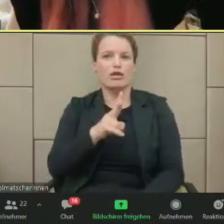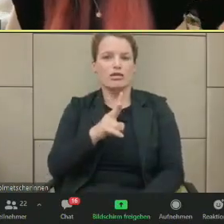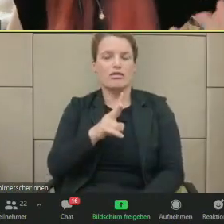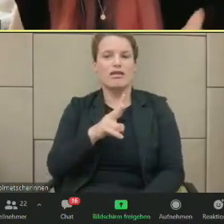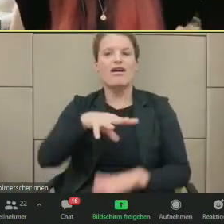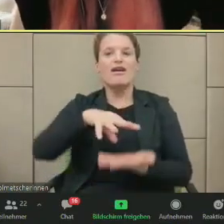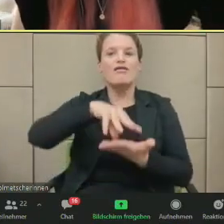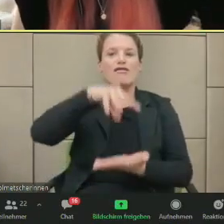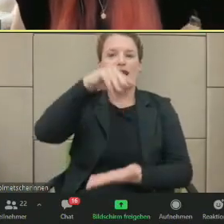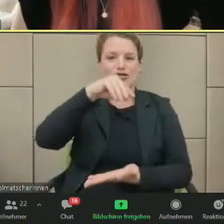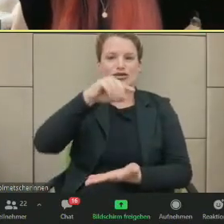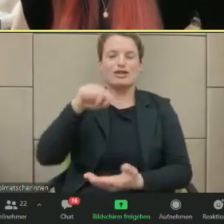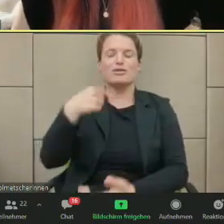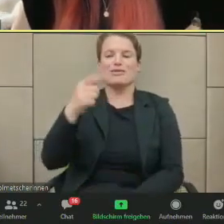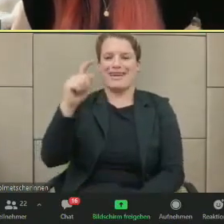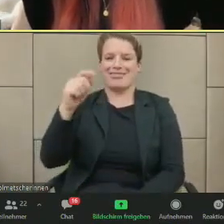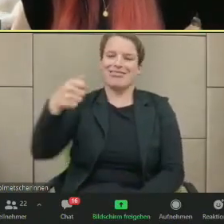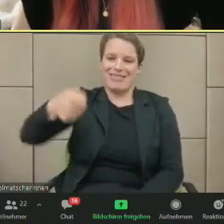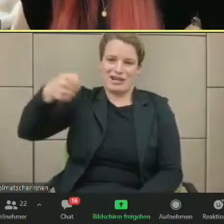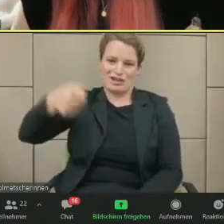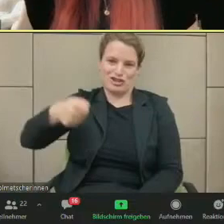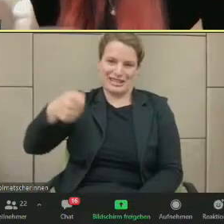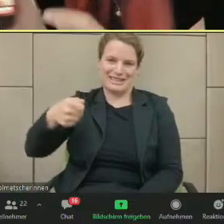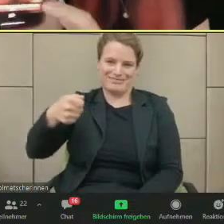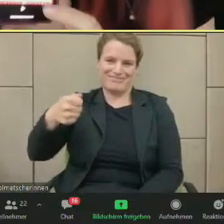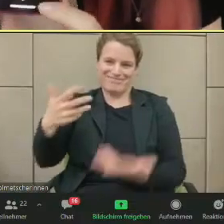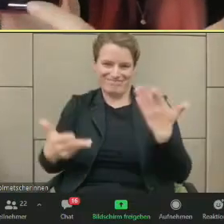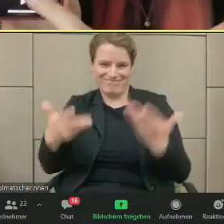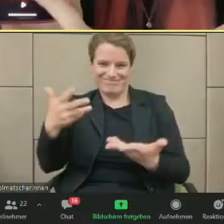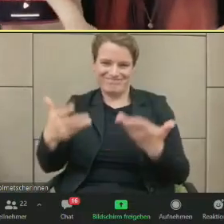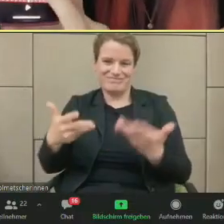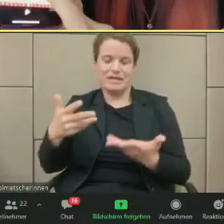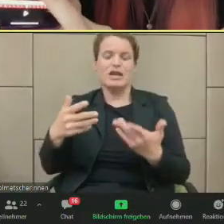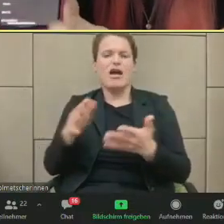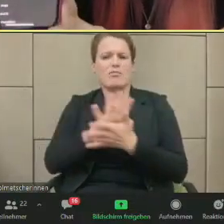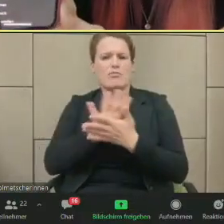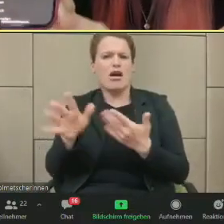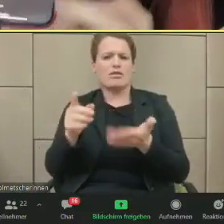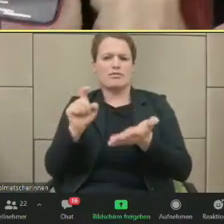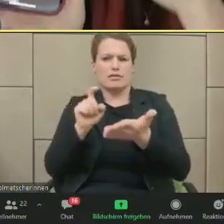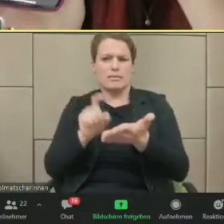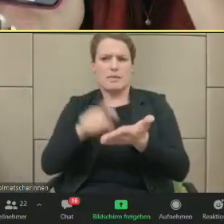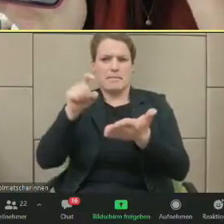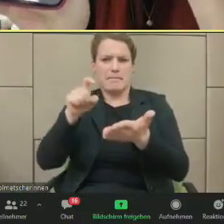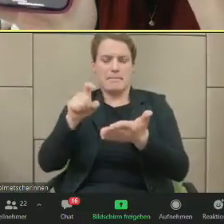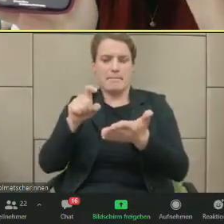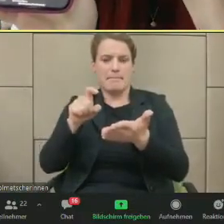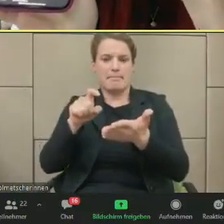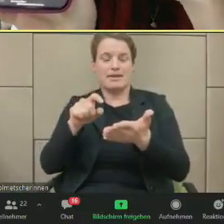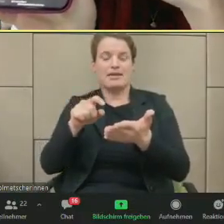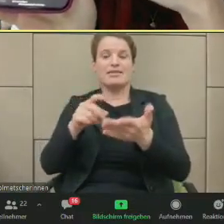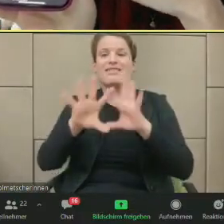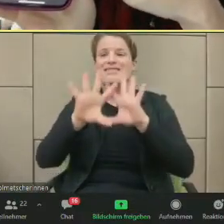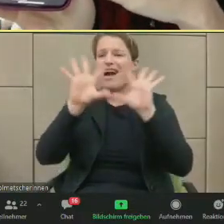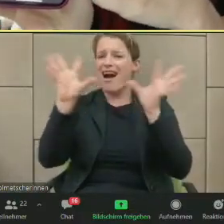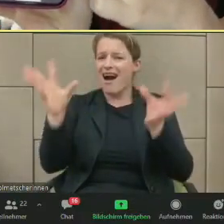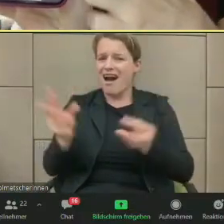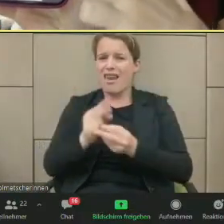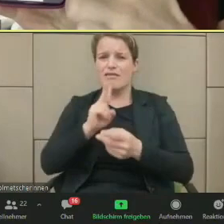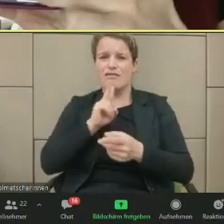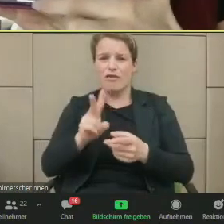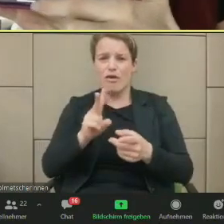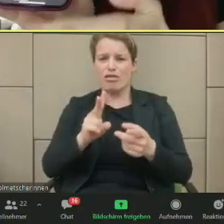Flasche, Tasche versteht oder so. Das ist aber auch ganz einfach. Da drücke ich dann einfach hier rein. Und dann werden alle Wörter, die ich da gesagt